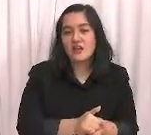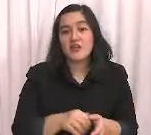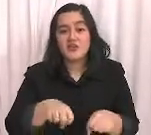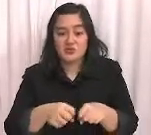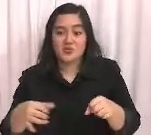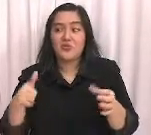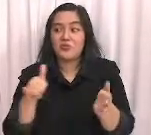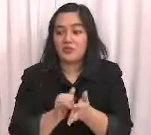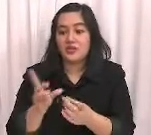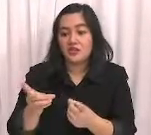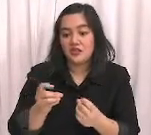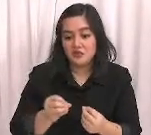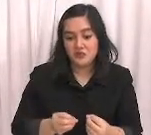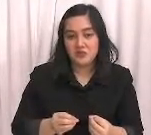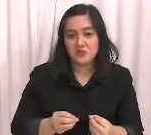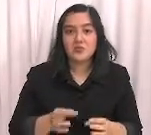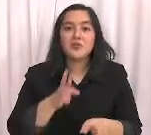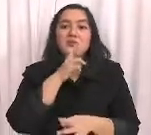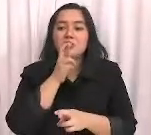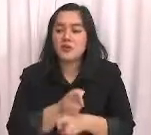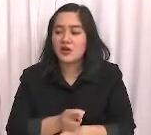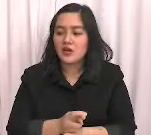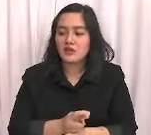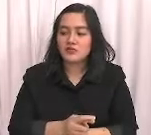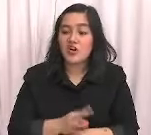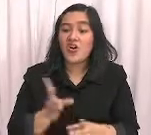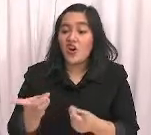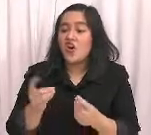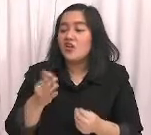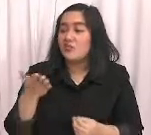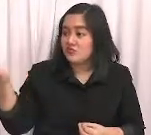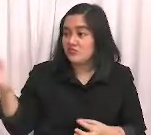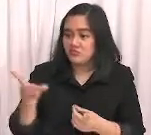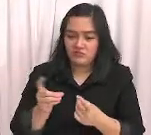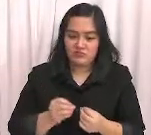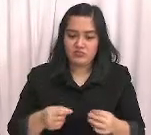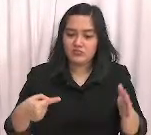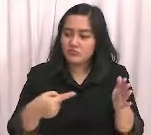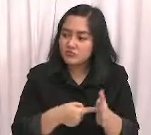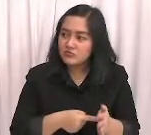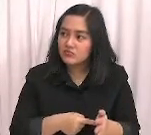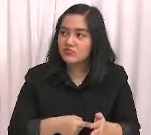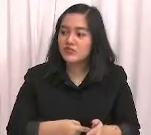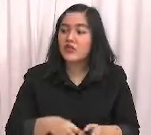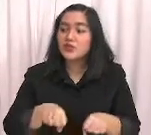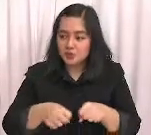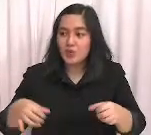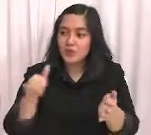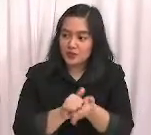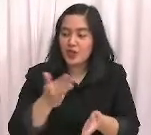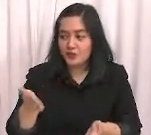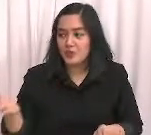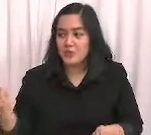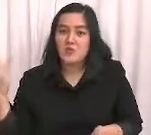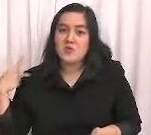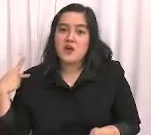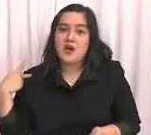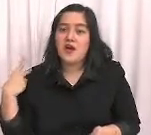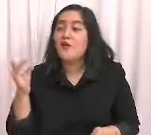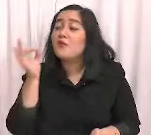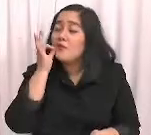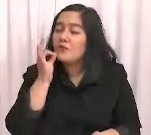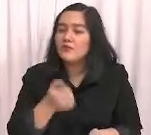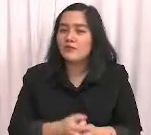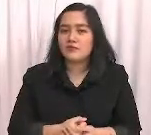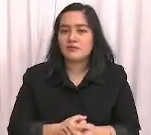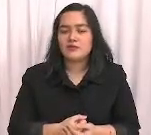wala kang ice cream. So, wala kang ganito. O wala kang, yan, ganyan. You see that? So, ang pinakamaganda about it, yung